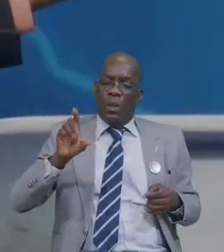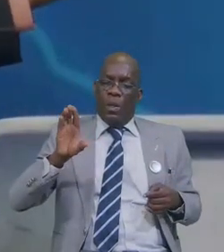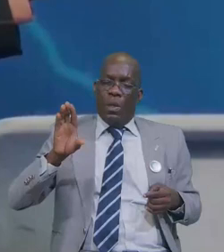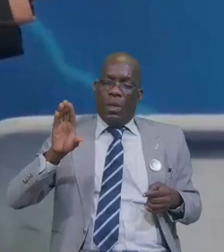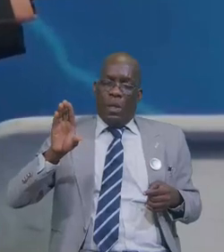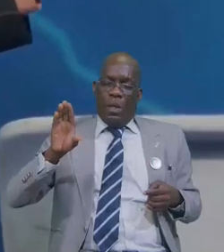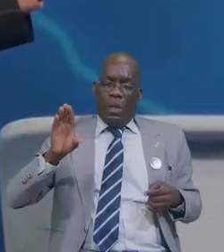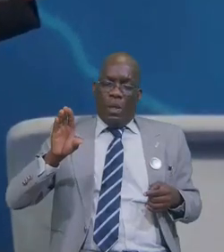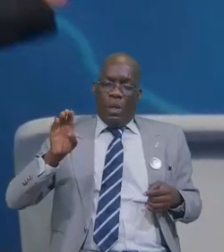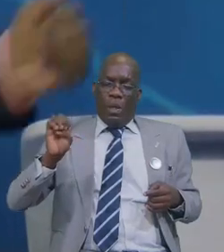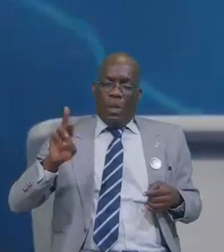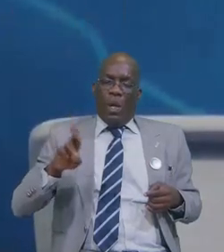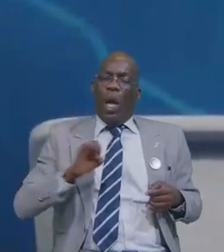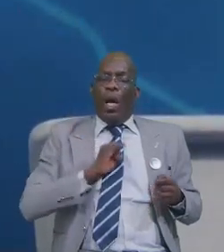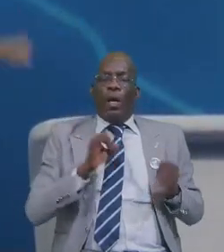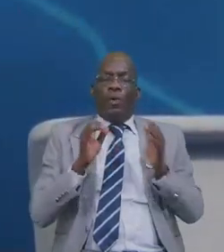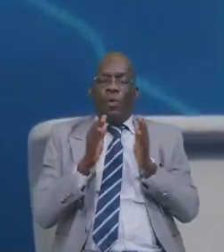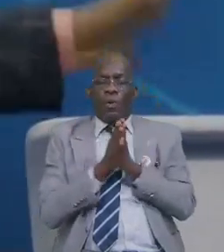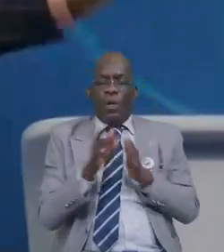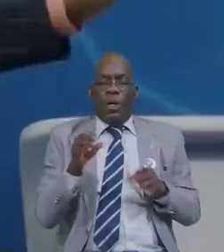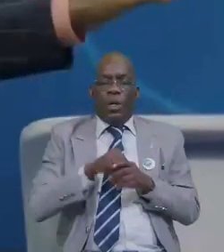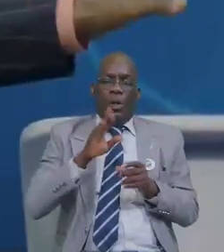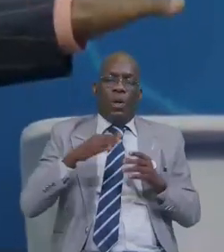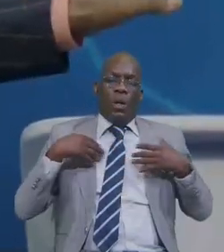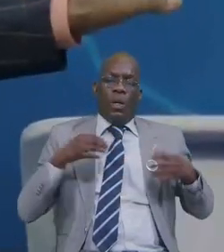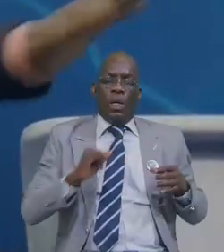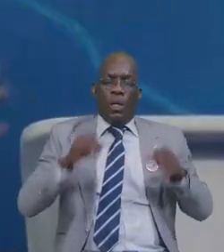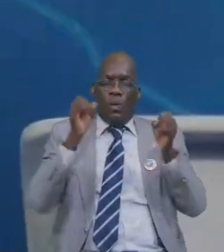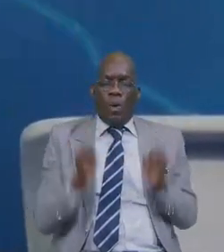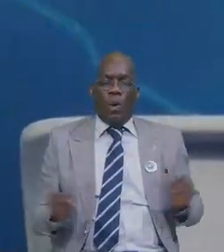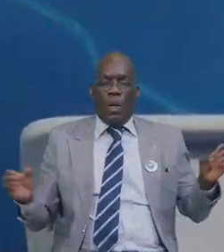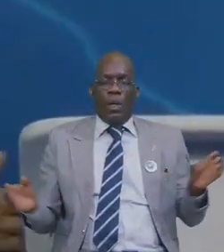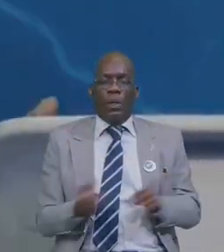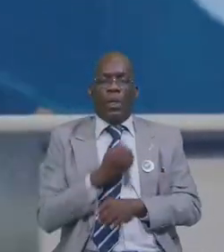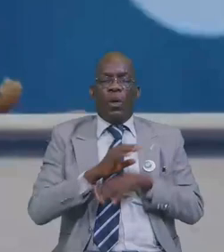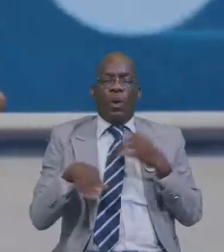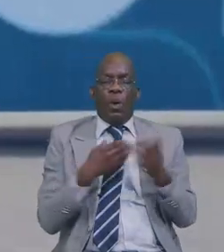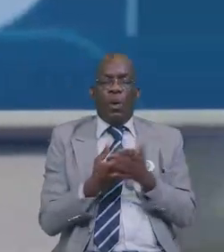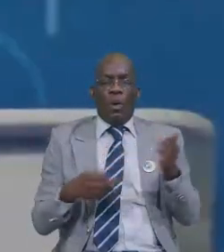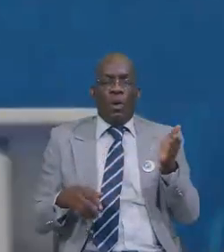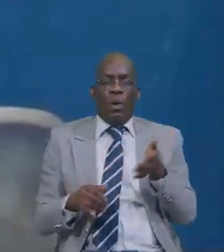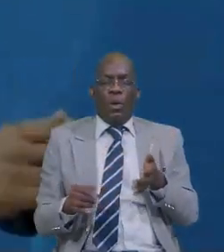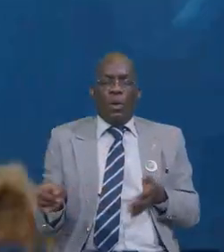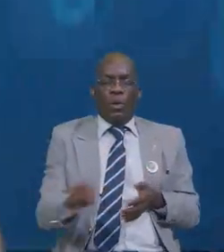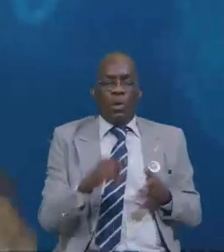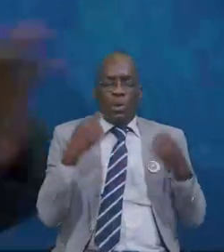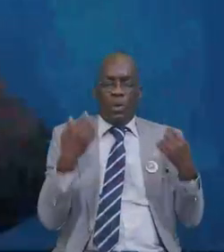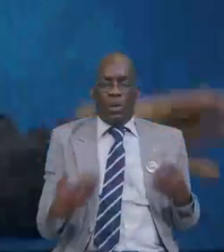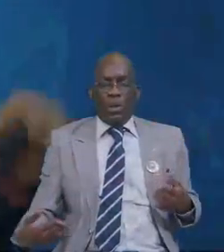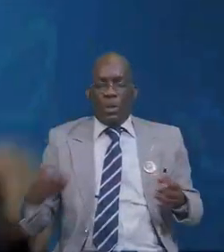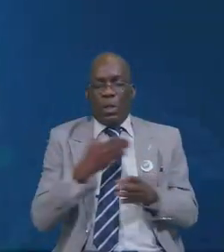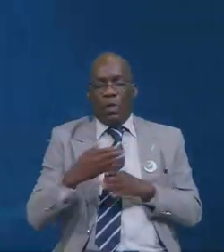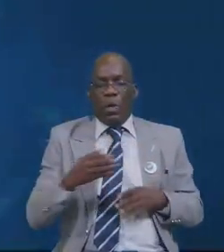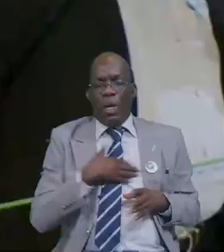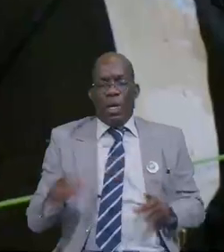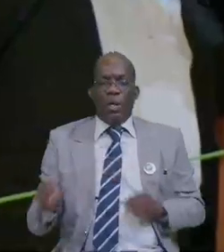internes. Seigneur, je prie que ta puissance de guérison enlève toutes ces choses,